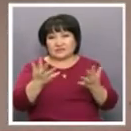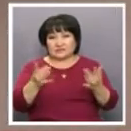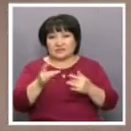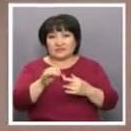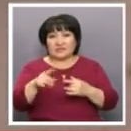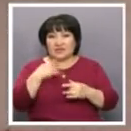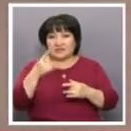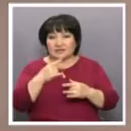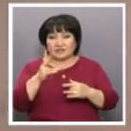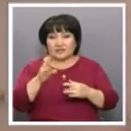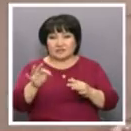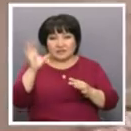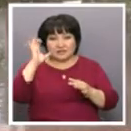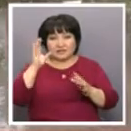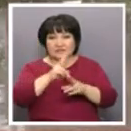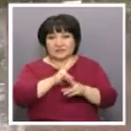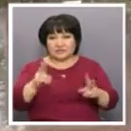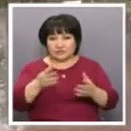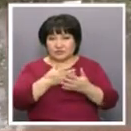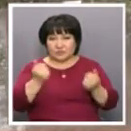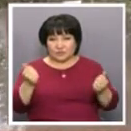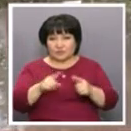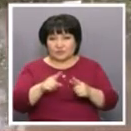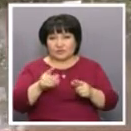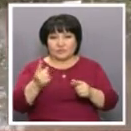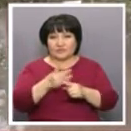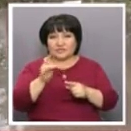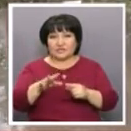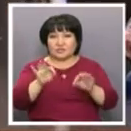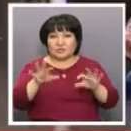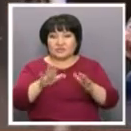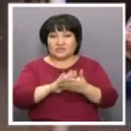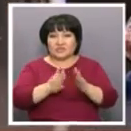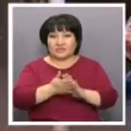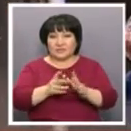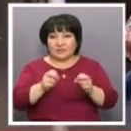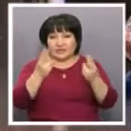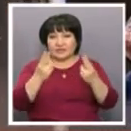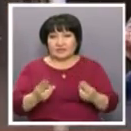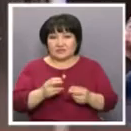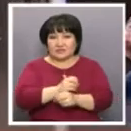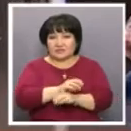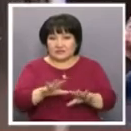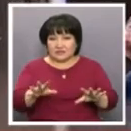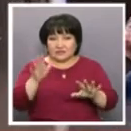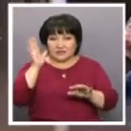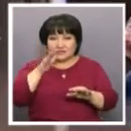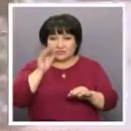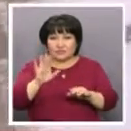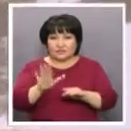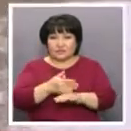құлақ асар ешкім жоқ дейді. Бүгін тұңғыш рет төтенше жағдай қызметінің мамандары жайылған суды сорғызып, ауылларды топырақтармен